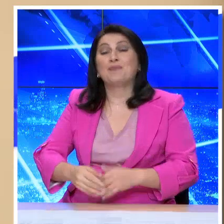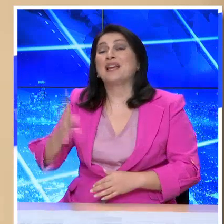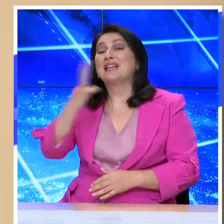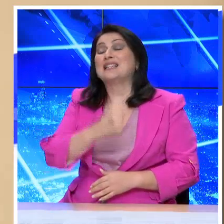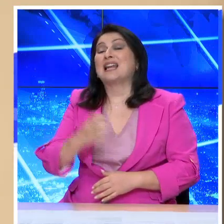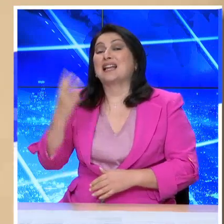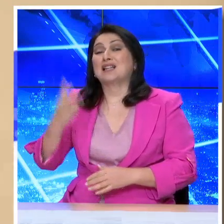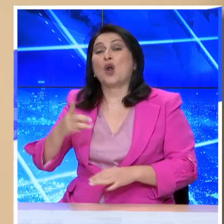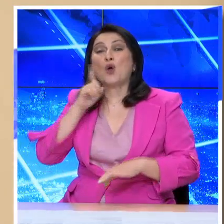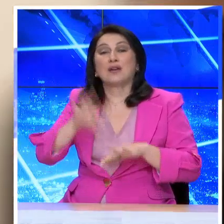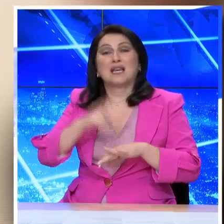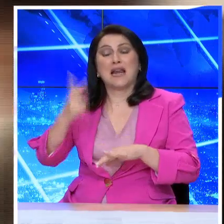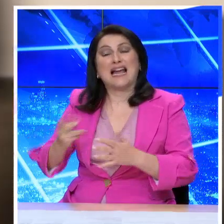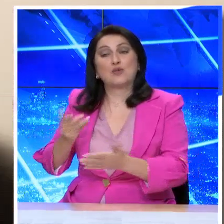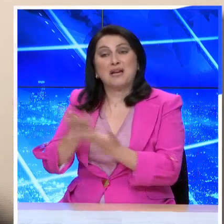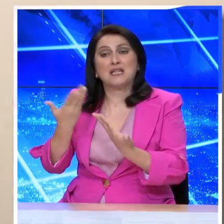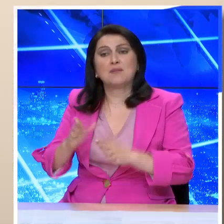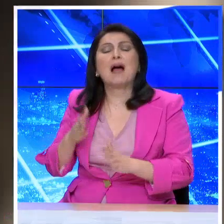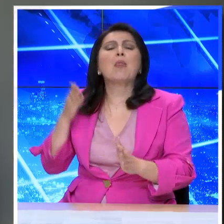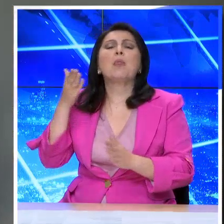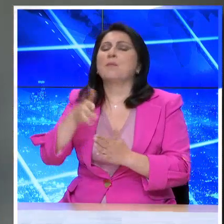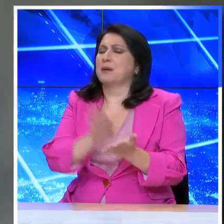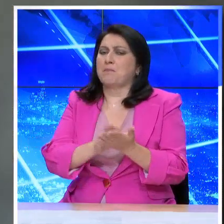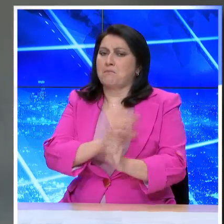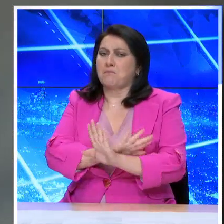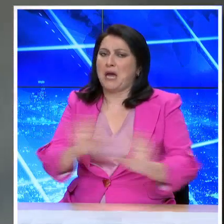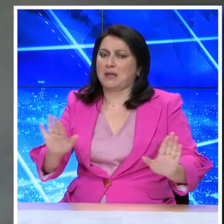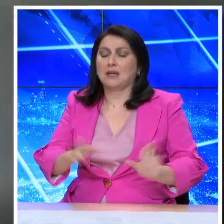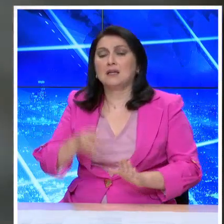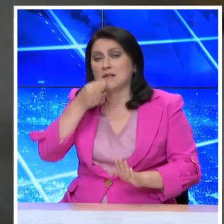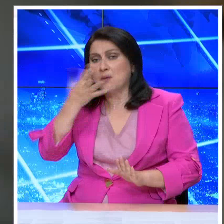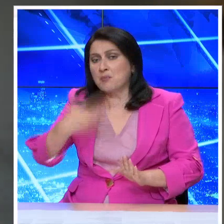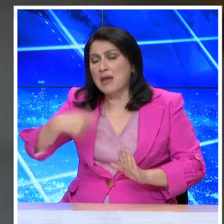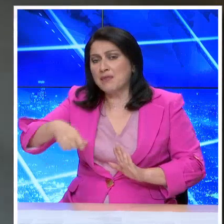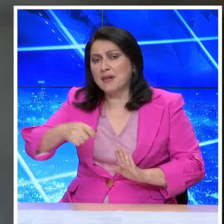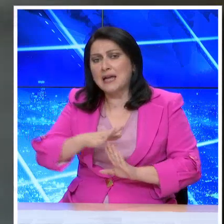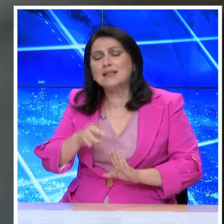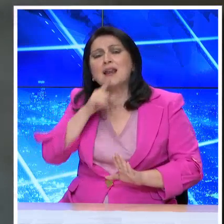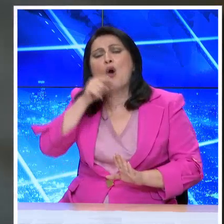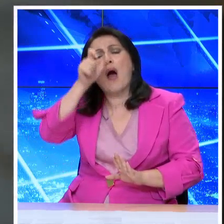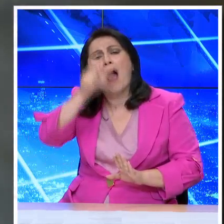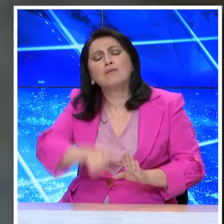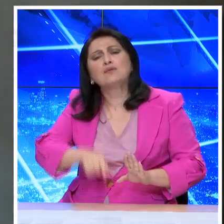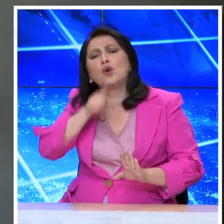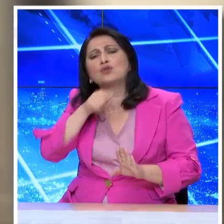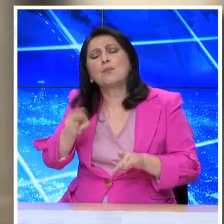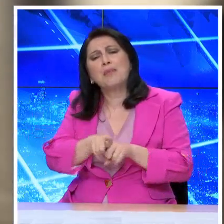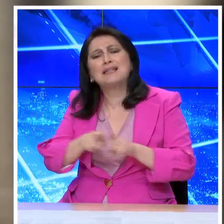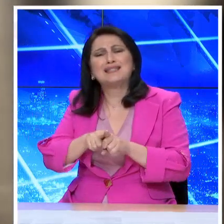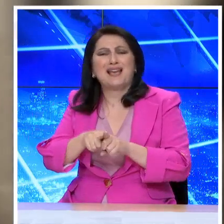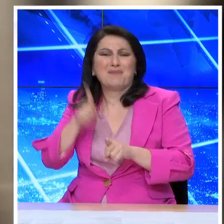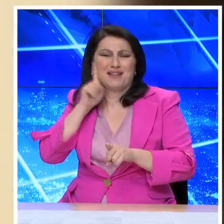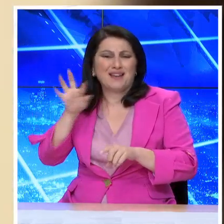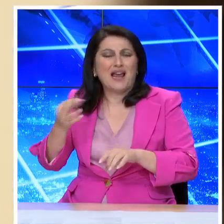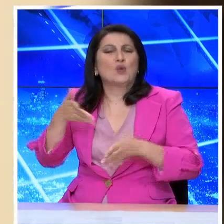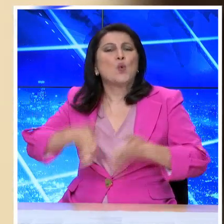του που κατέθεσε την μήνυση δεν εμφανίστηκε ως μάρτυρας. Όπως είπε στο δικαστήριο, διατηρεί με την γυναίκα και το γιο τους μίνι μάρκετ στον Βόλο